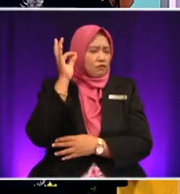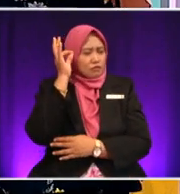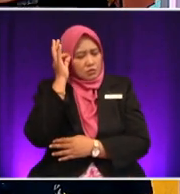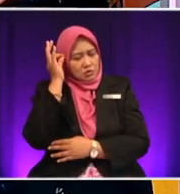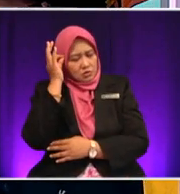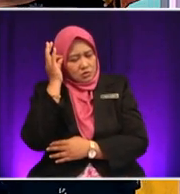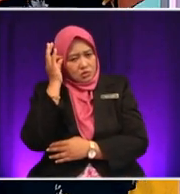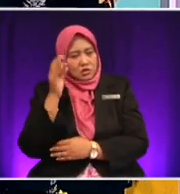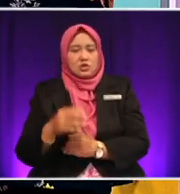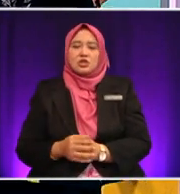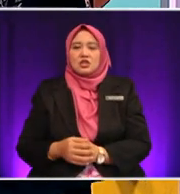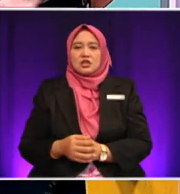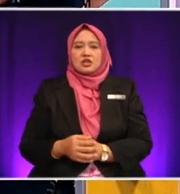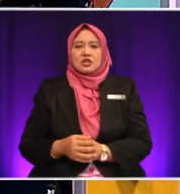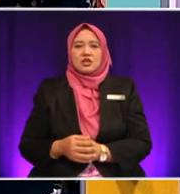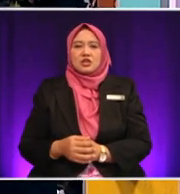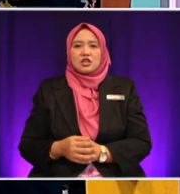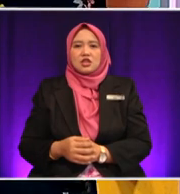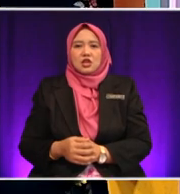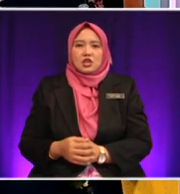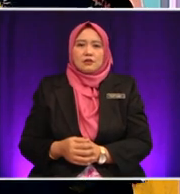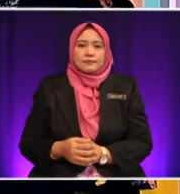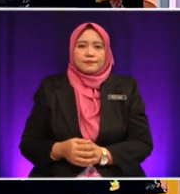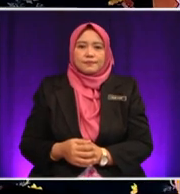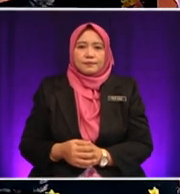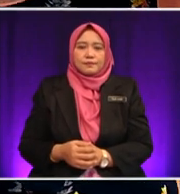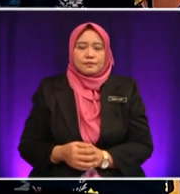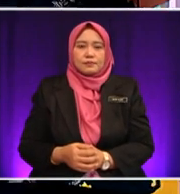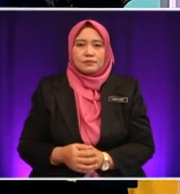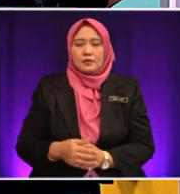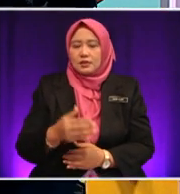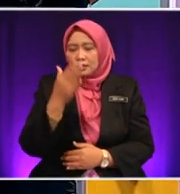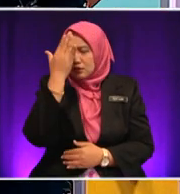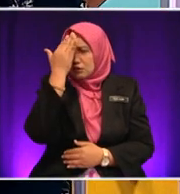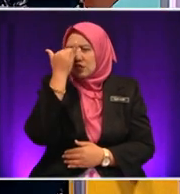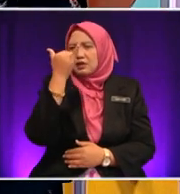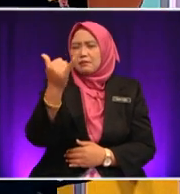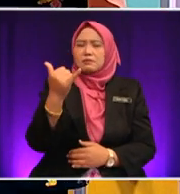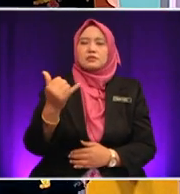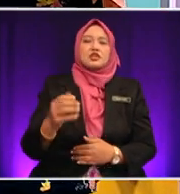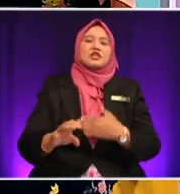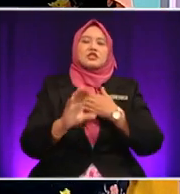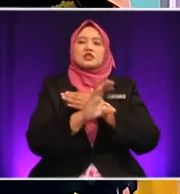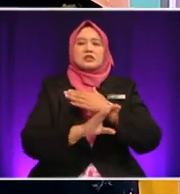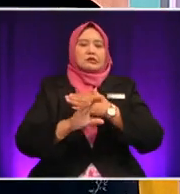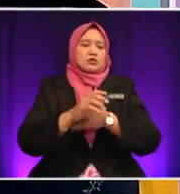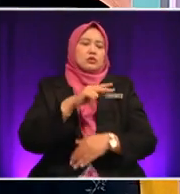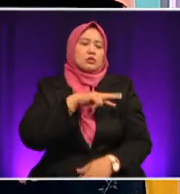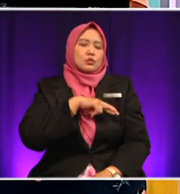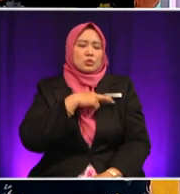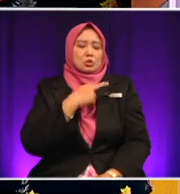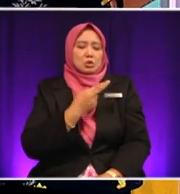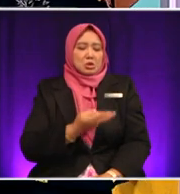sedikit perbincangan Mari Kita bincang hari ini so Kenapa negara rugi Nah kenapa negara rugi negara